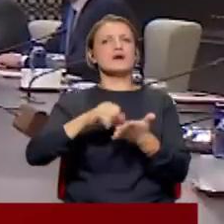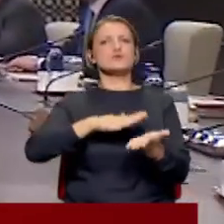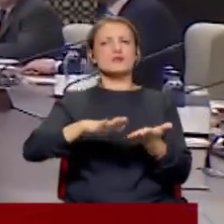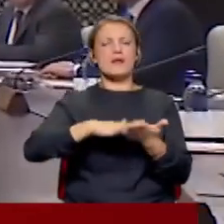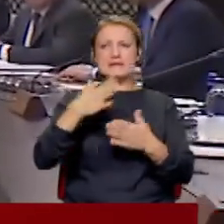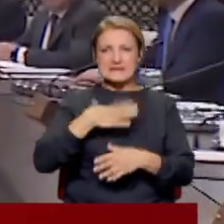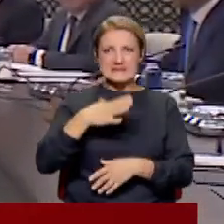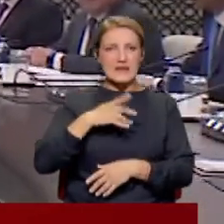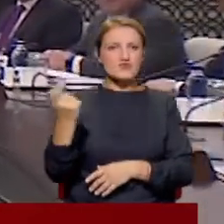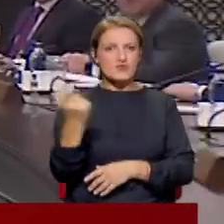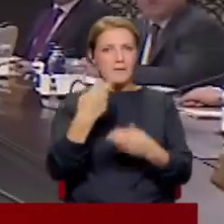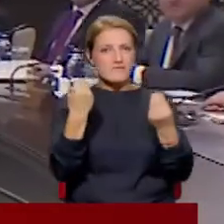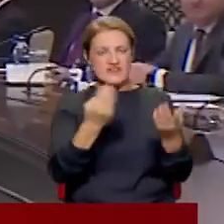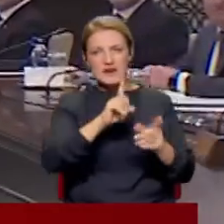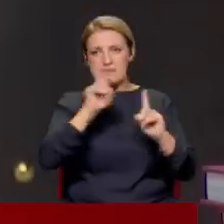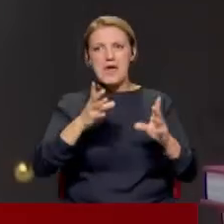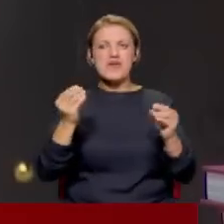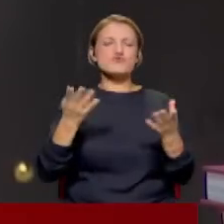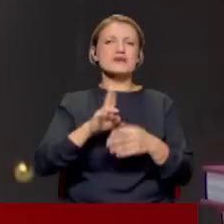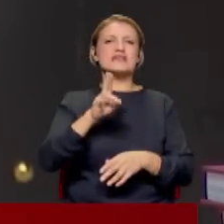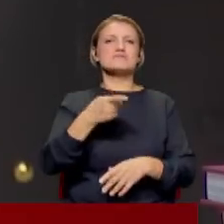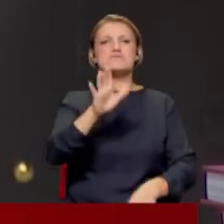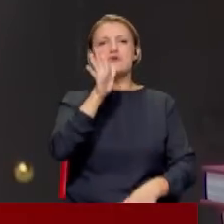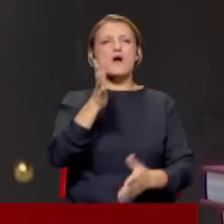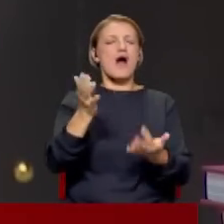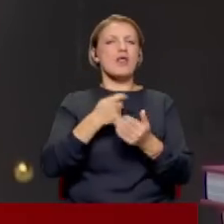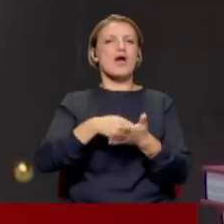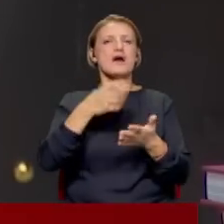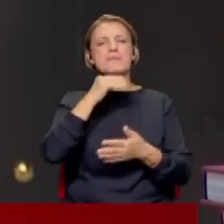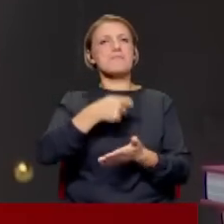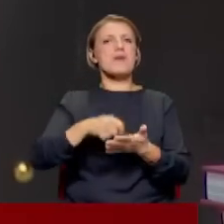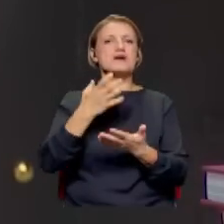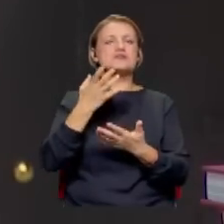güncellensin talebine yanıt verecek mi? En çok 7500 lira alan emekliler bekliyor.